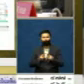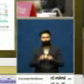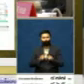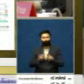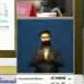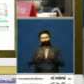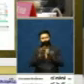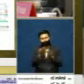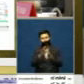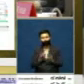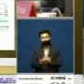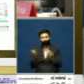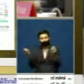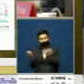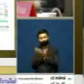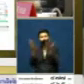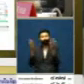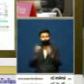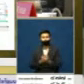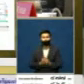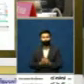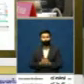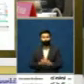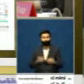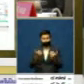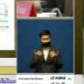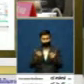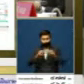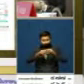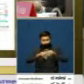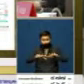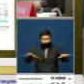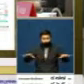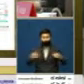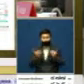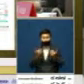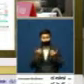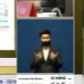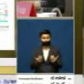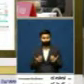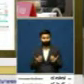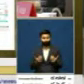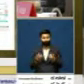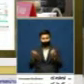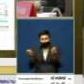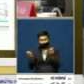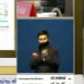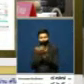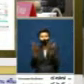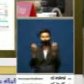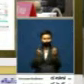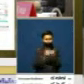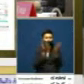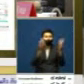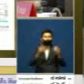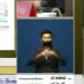เรื่องของเหมืองทองอัครานะครับก็ถือว่าเป็นประเด็นที่พูดกันมาทุกครั้งที่มีการอภิปราย